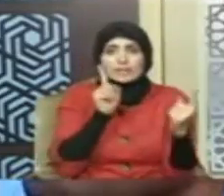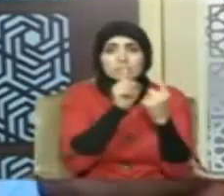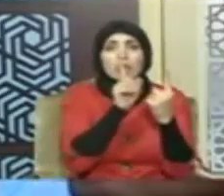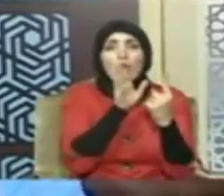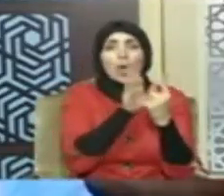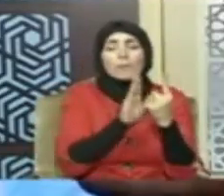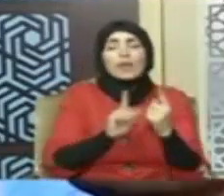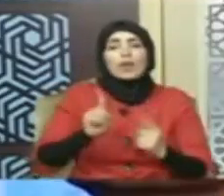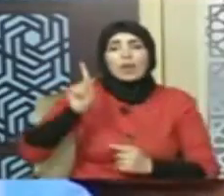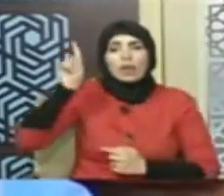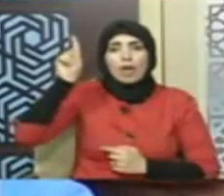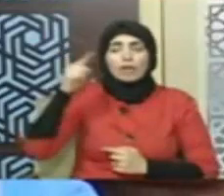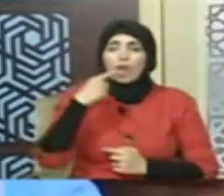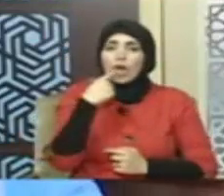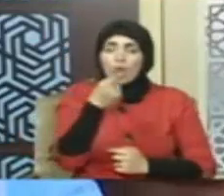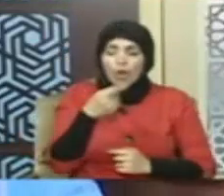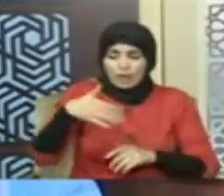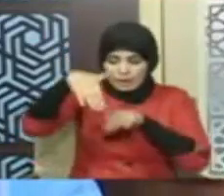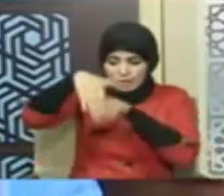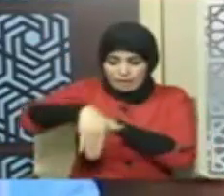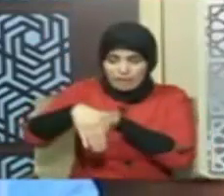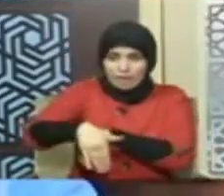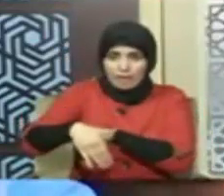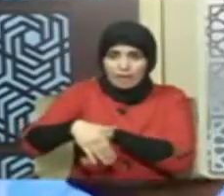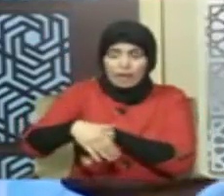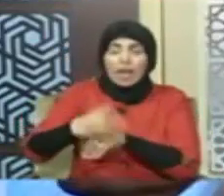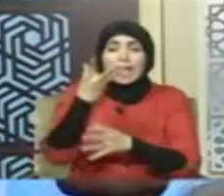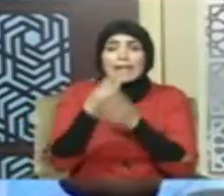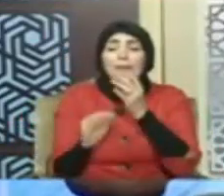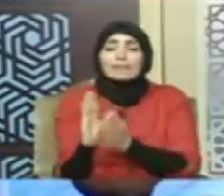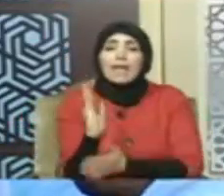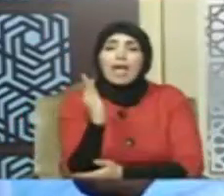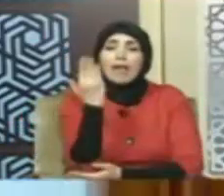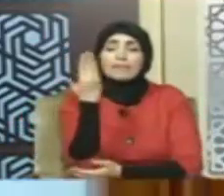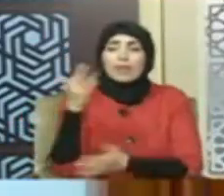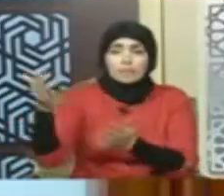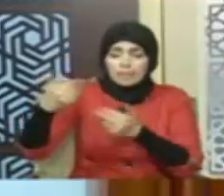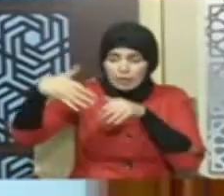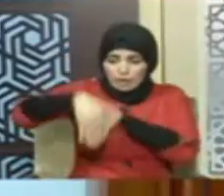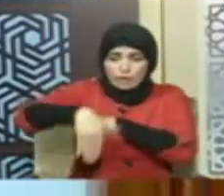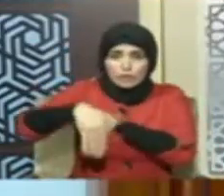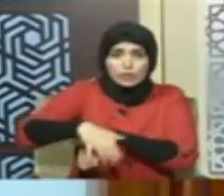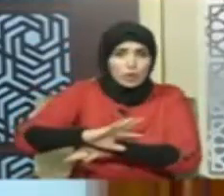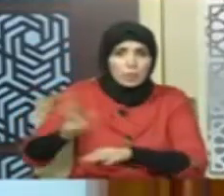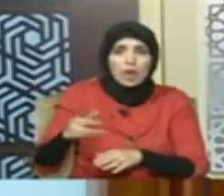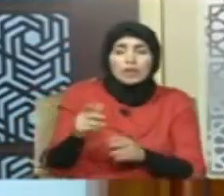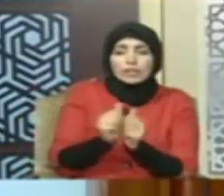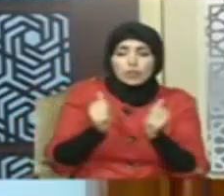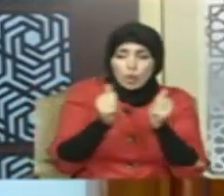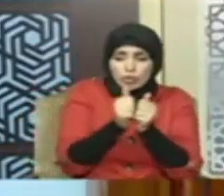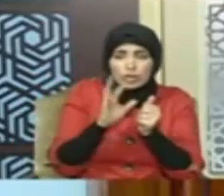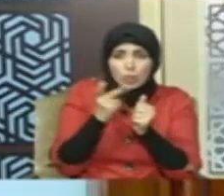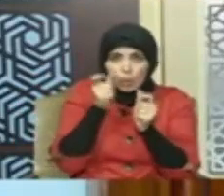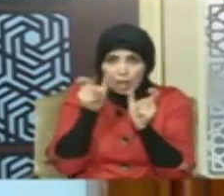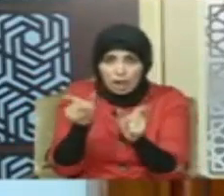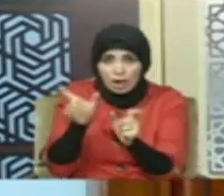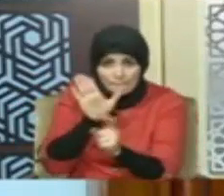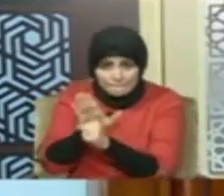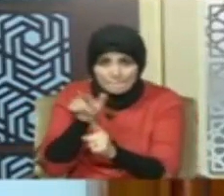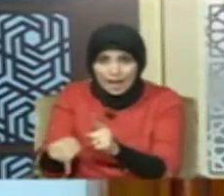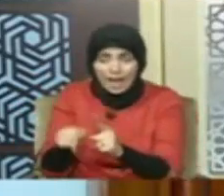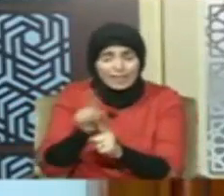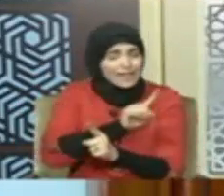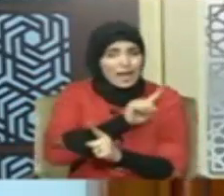جاءوا ودفنوك وفي التراب وضعوك، وعادوا وتركوك، ولو